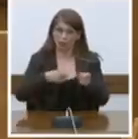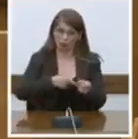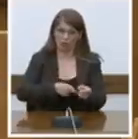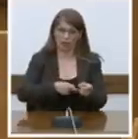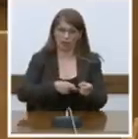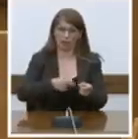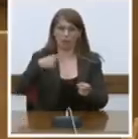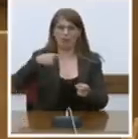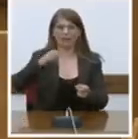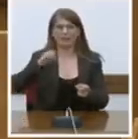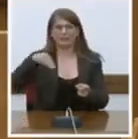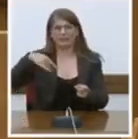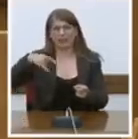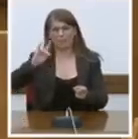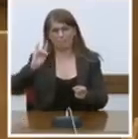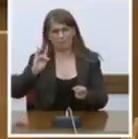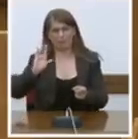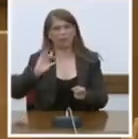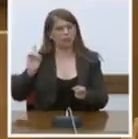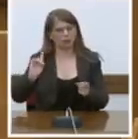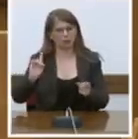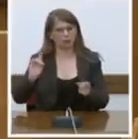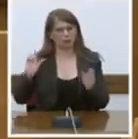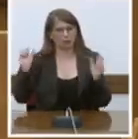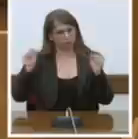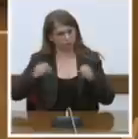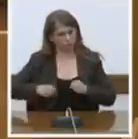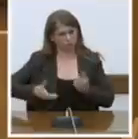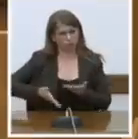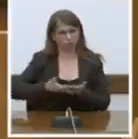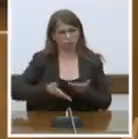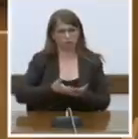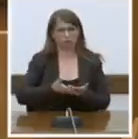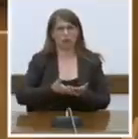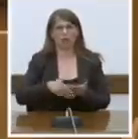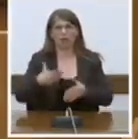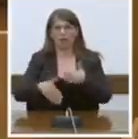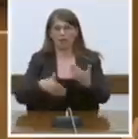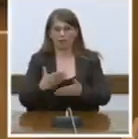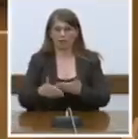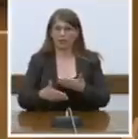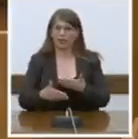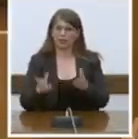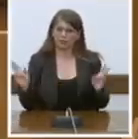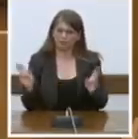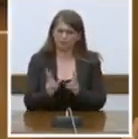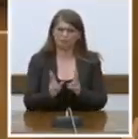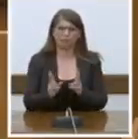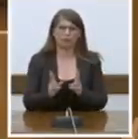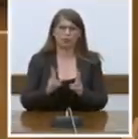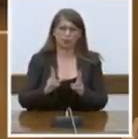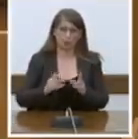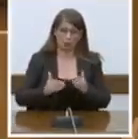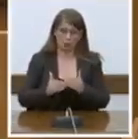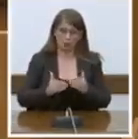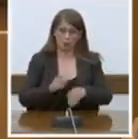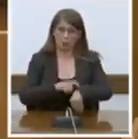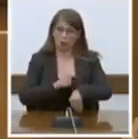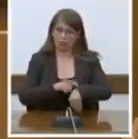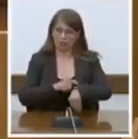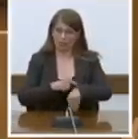μην συμπράξει σε διαδικασίες σύντμησης των προθεσμιών παραγραφής